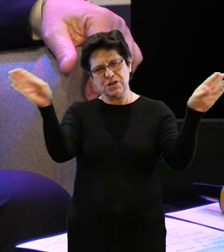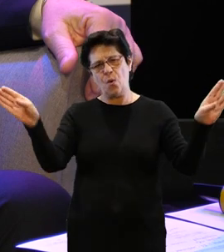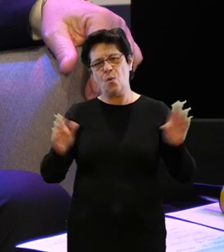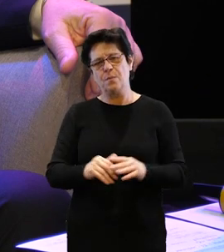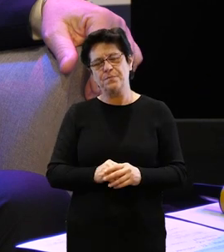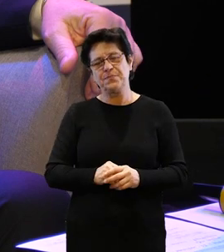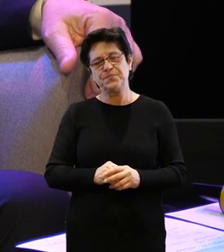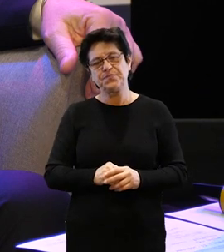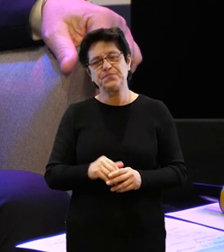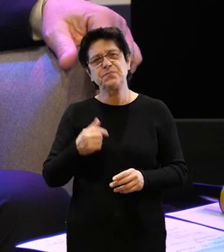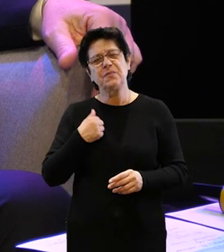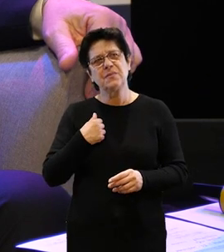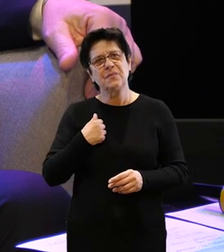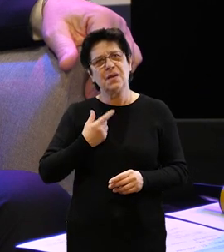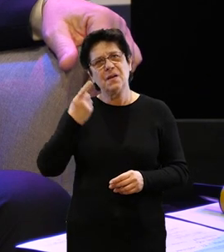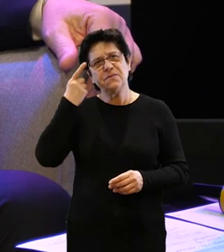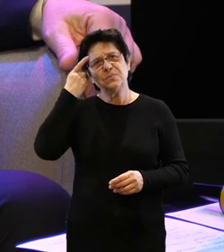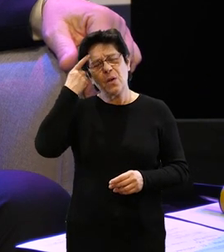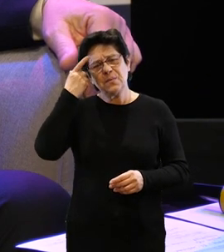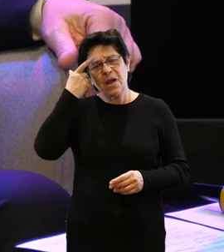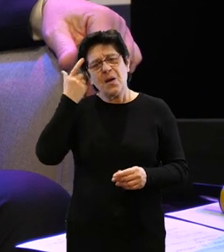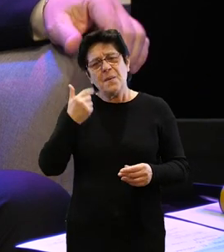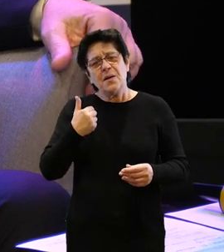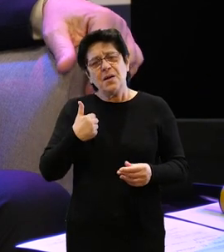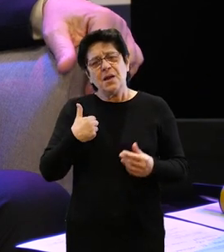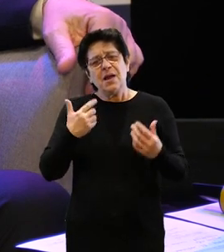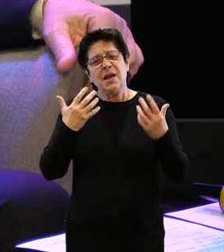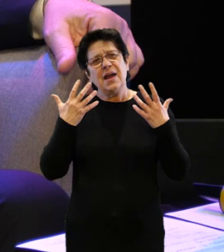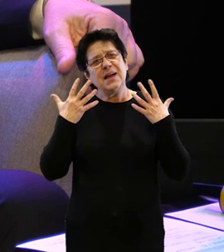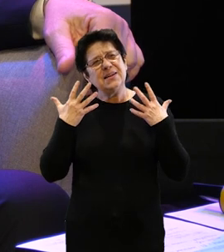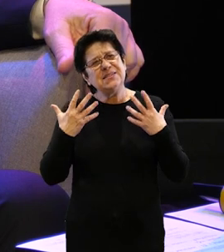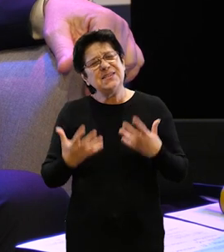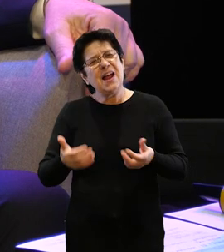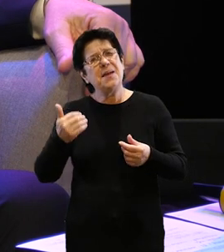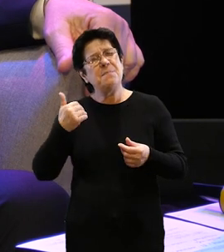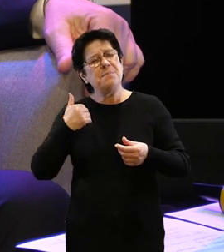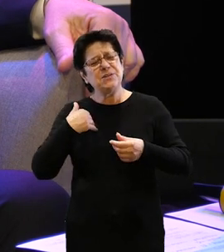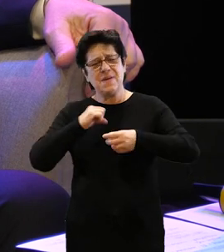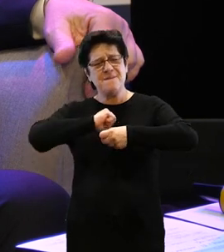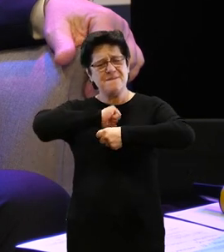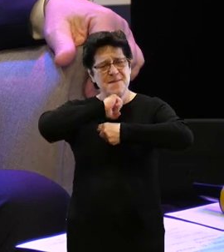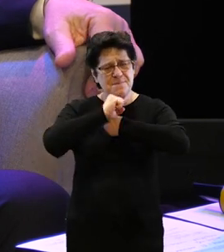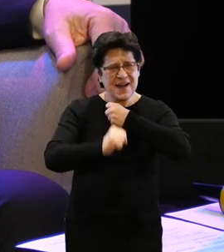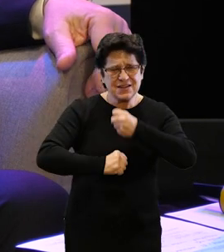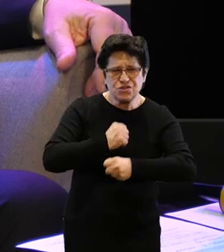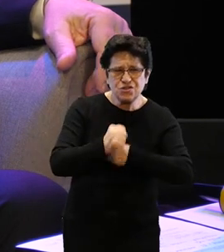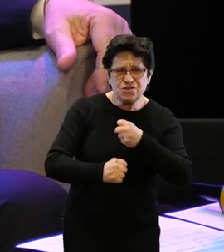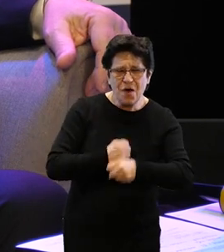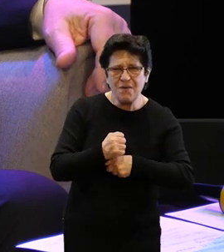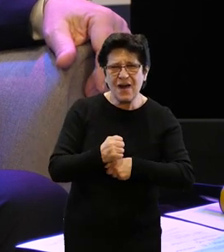i tak jak wspomniałem chcielibyśmy wypracować jakiś no trudno